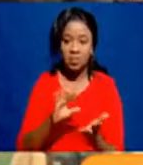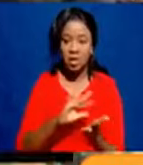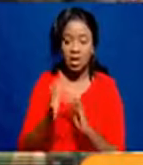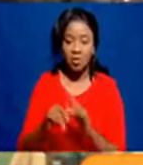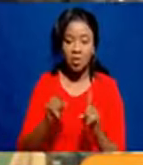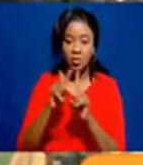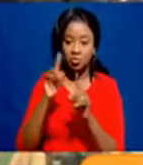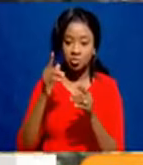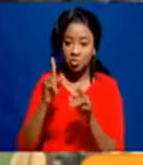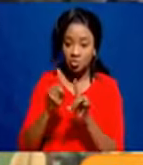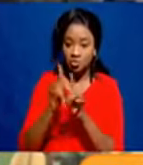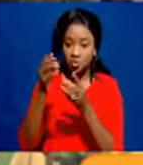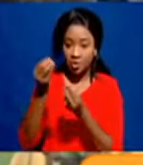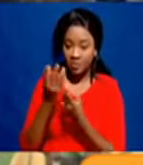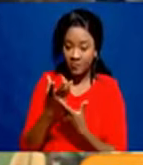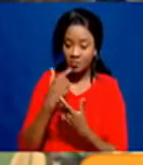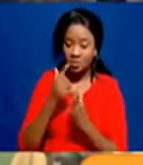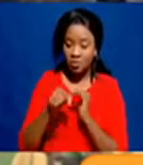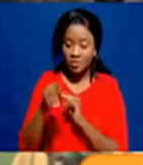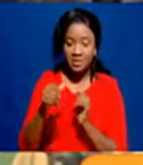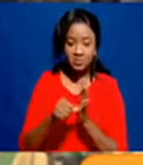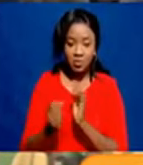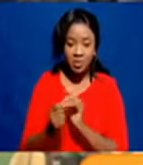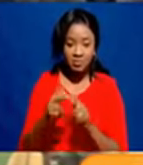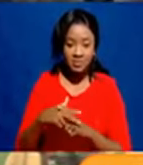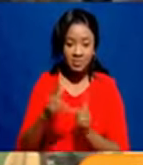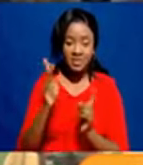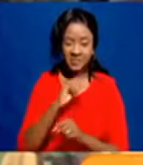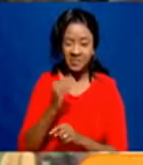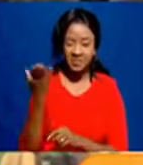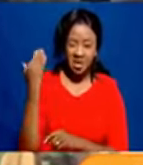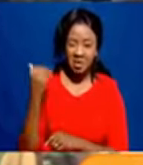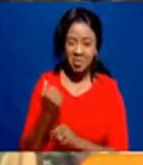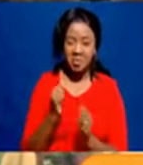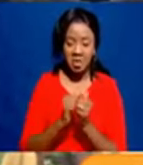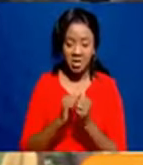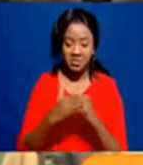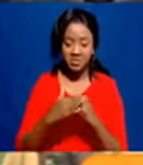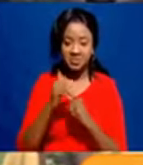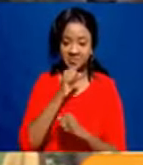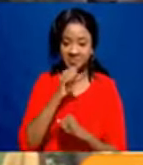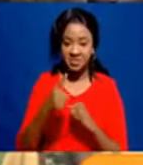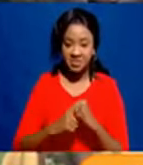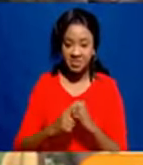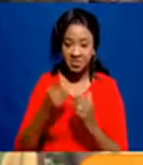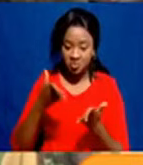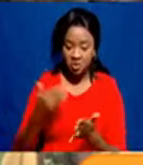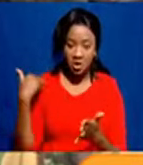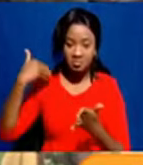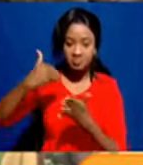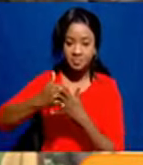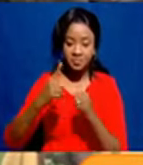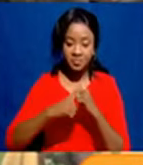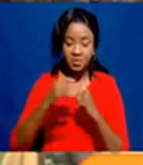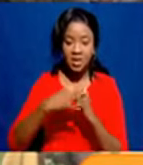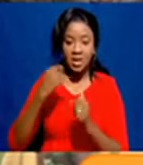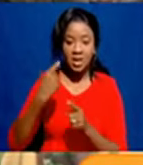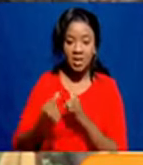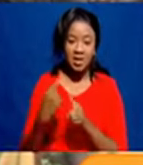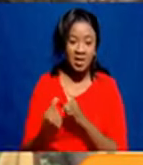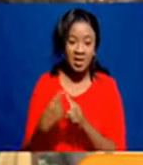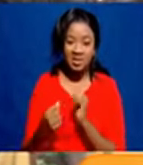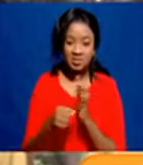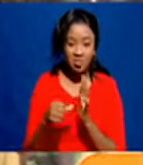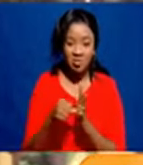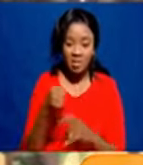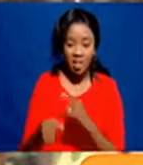they have told us, it started in 1956. So now it is almost for the last 68 years. And